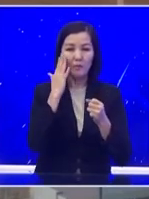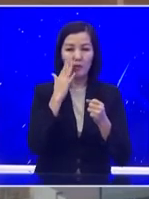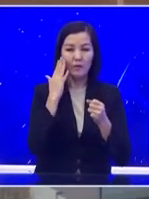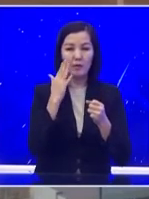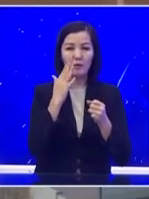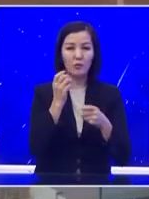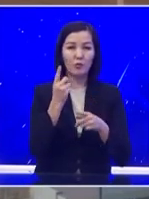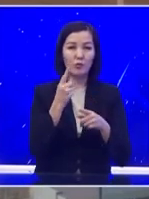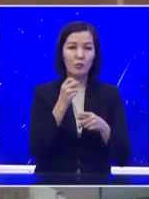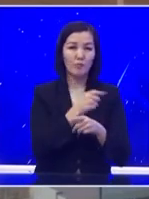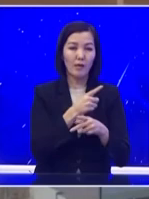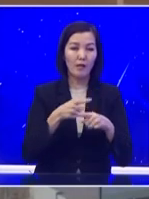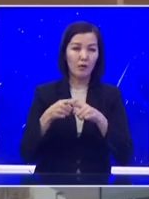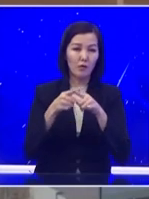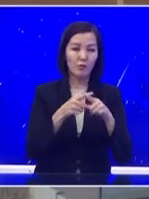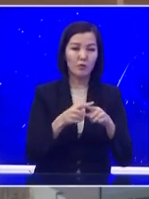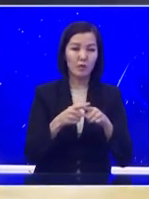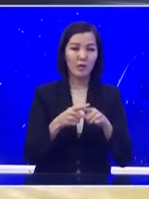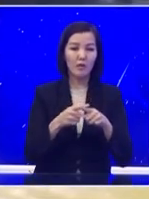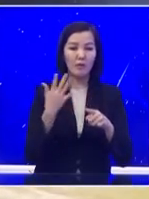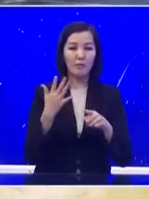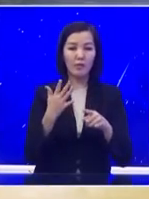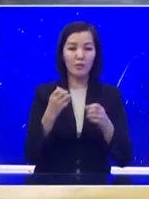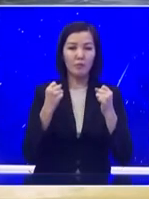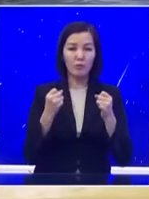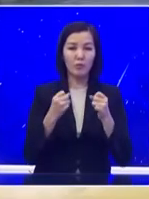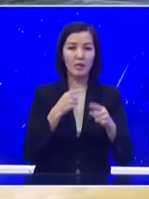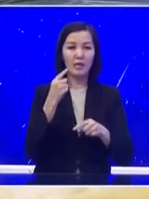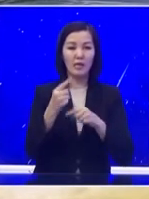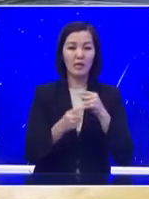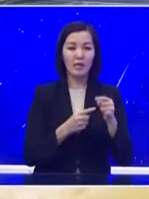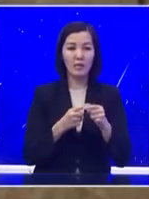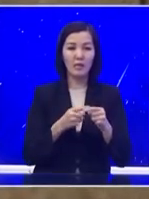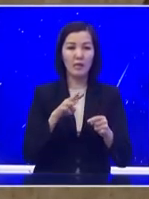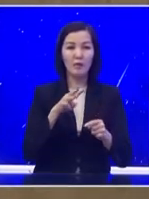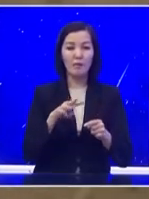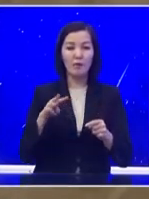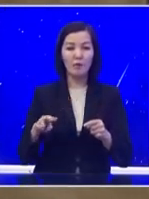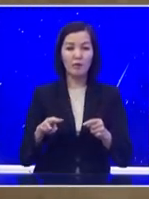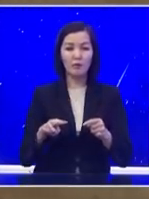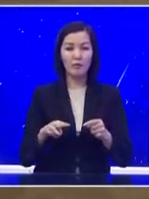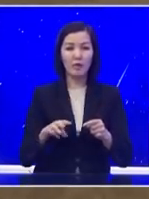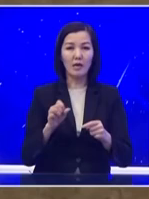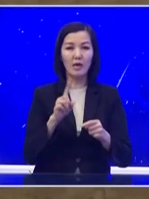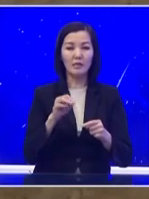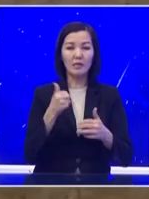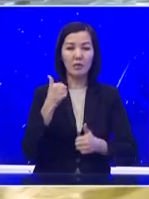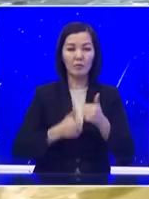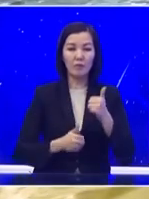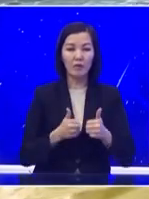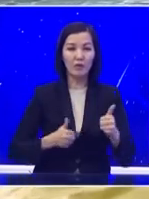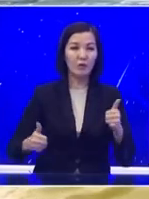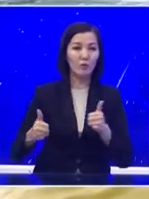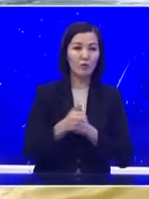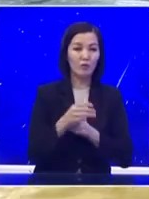Беларусия балуандармен күресім, қалғандары 5 спортшы болды. Балуандарымыздың ендігі мақсаты маусымда Таиландта өтетін Азия чемпионатында топ жару. Онда